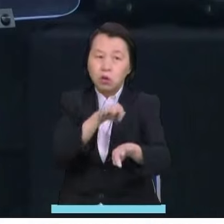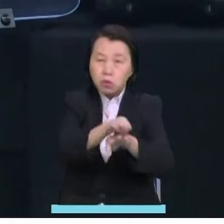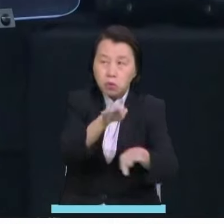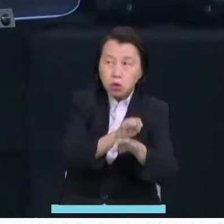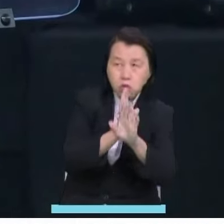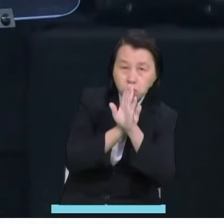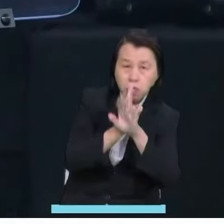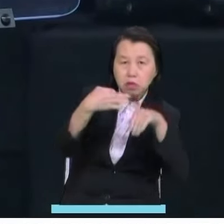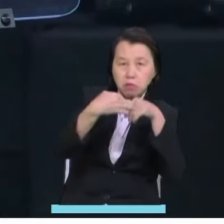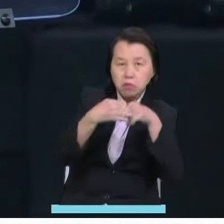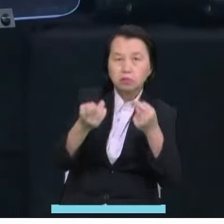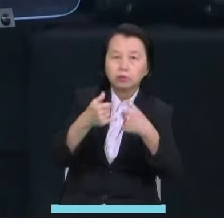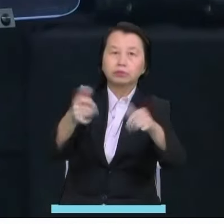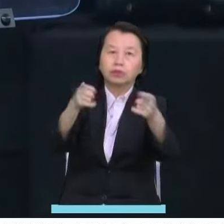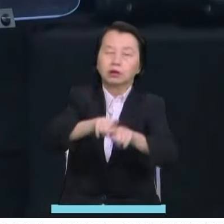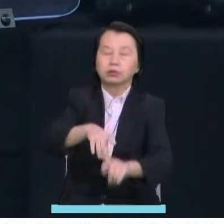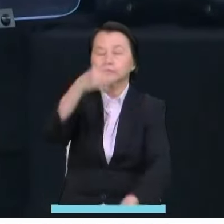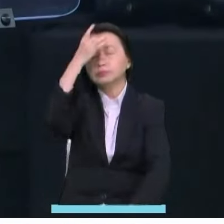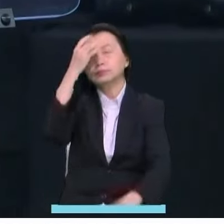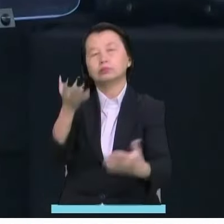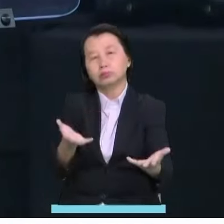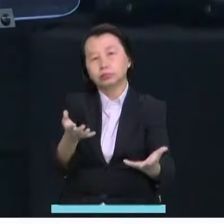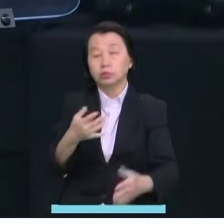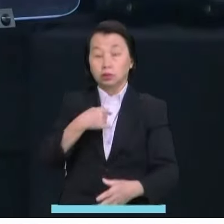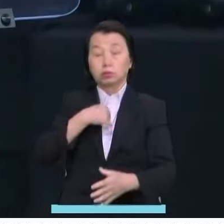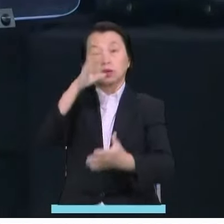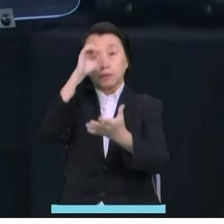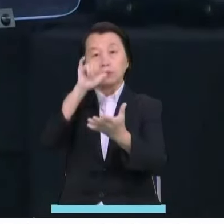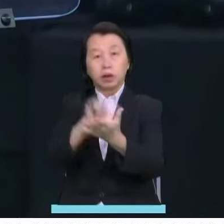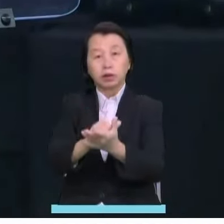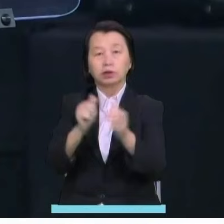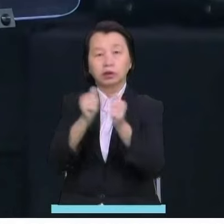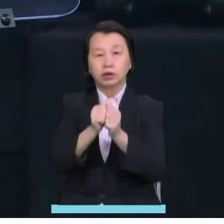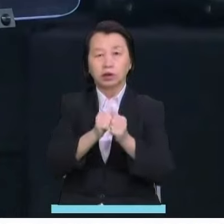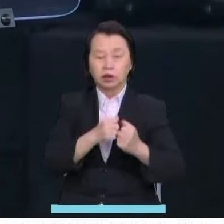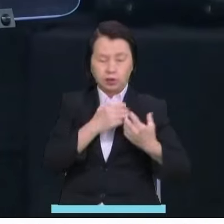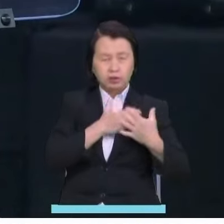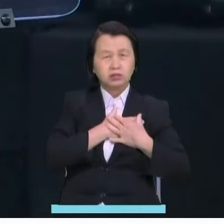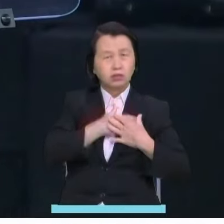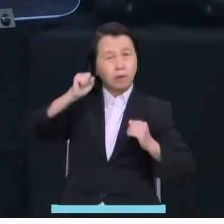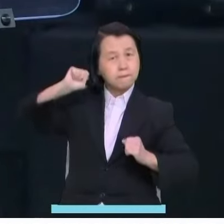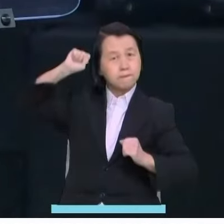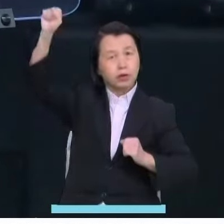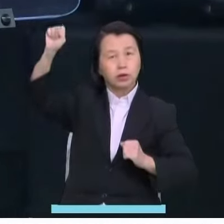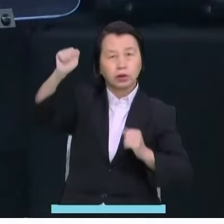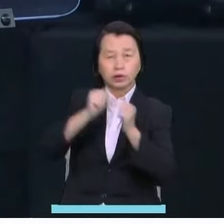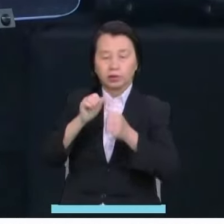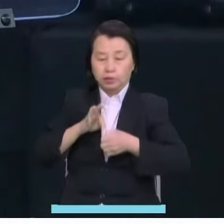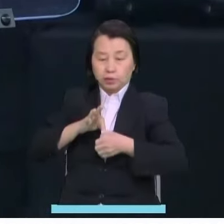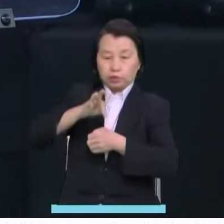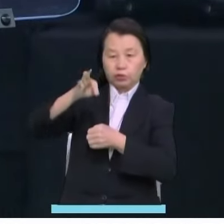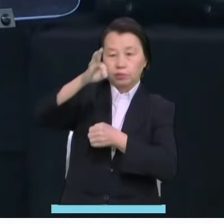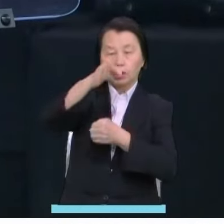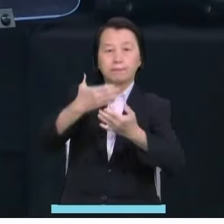Saya yakin, saudara, dengan jiwa merdeka, dengan semangat baru